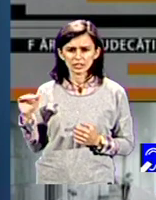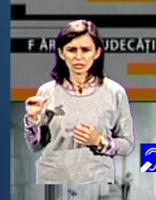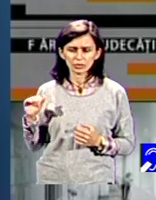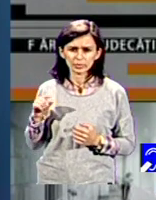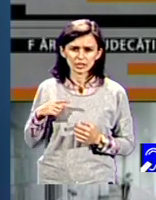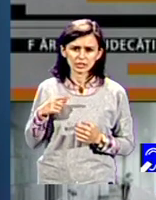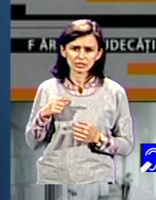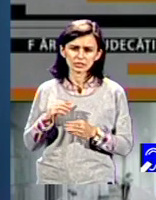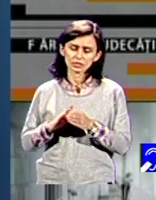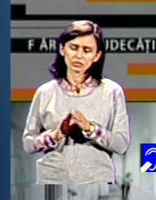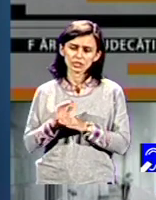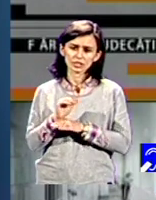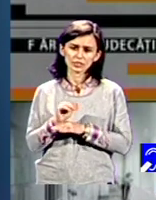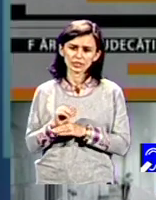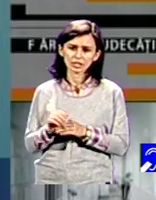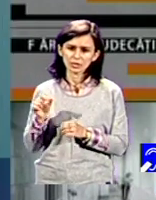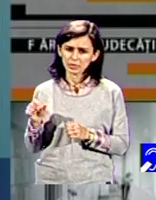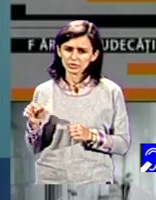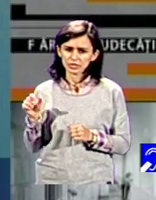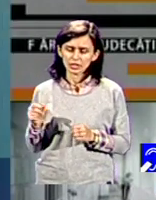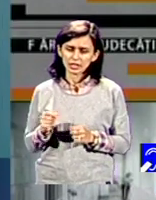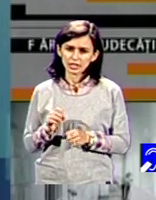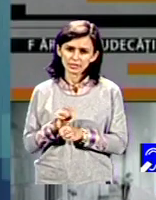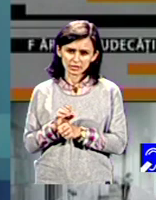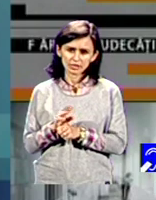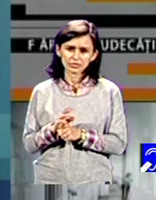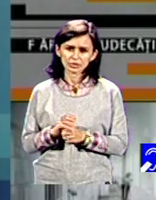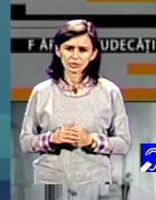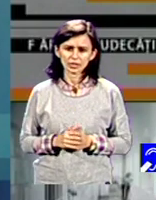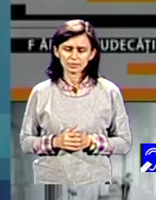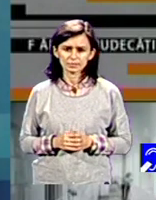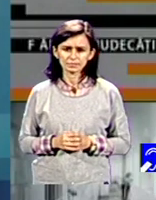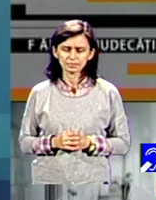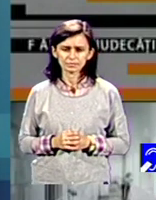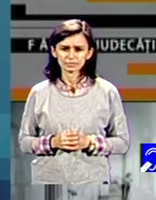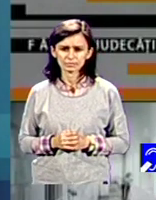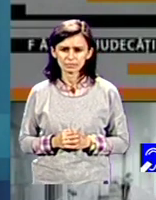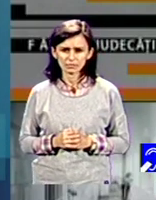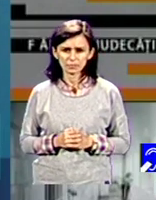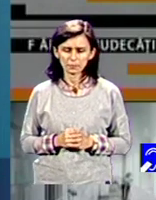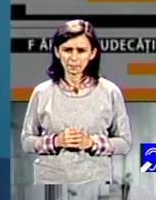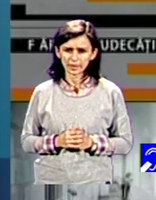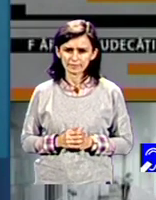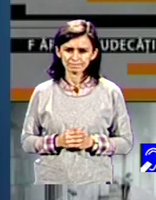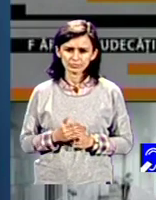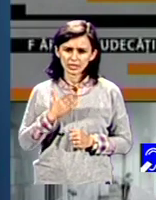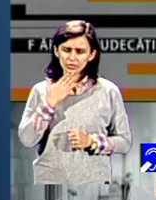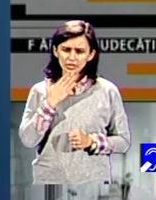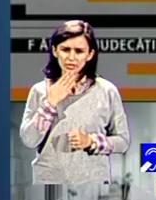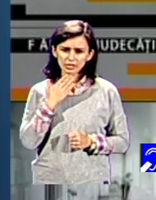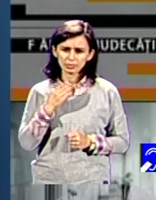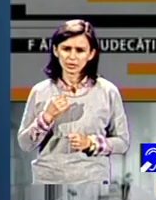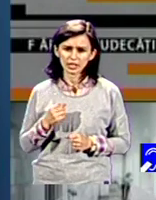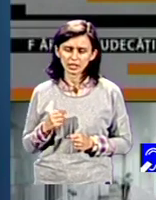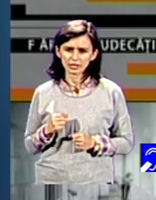pentru pentru traficanți de ființe umane da Și din păcate și implant judiciar eforturile